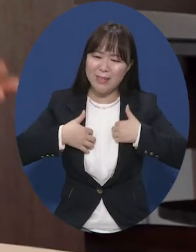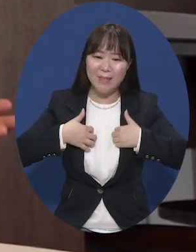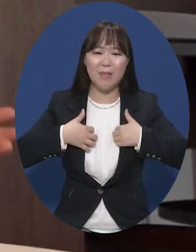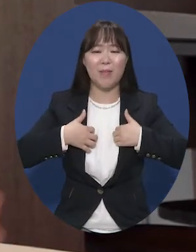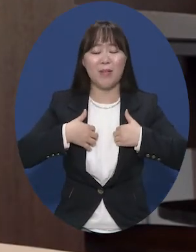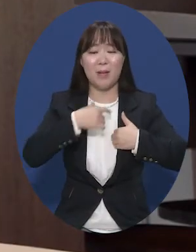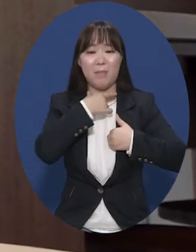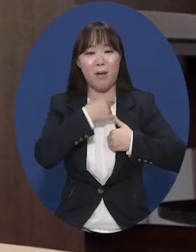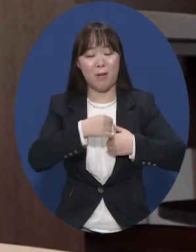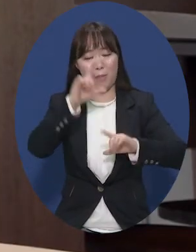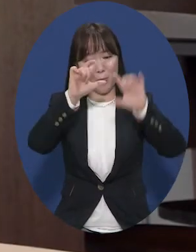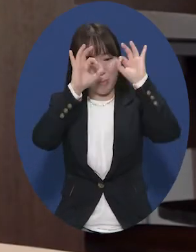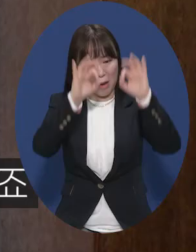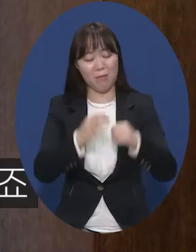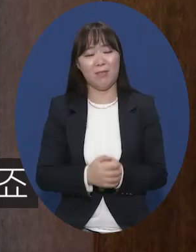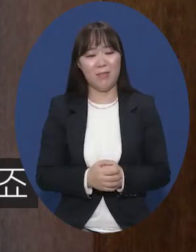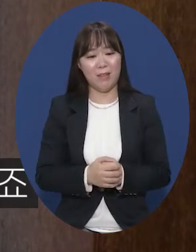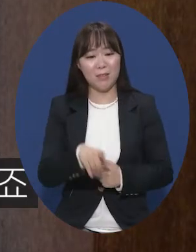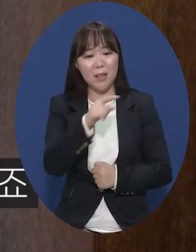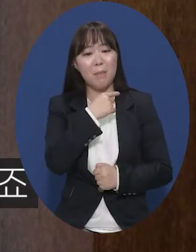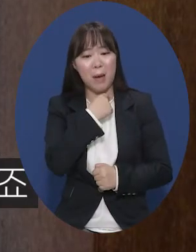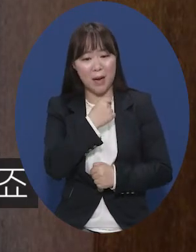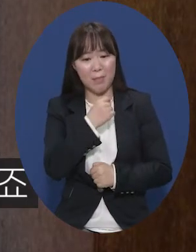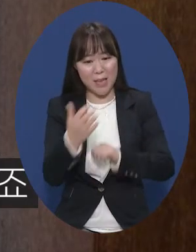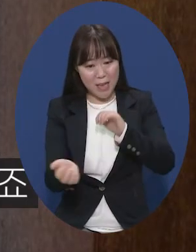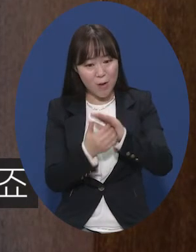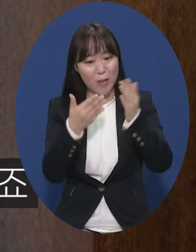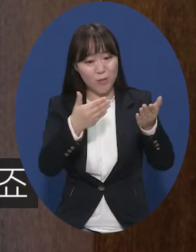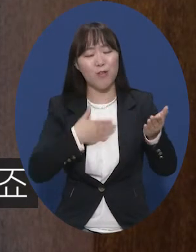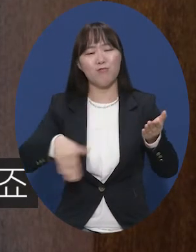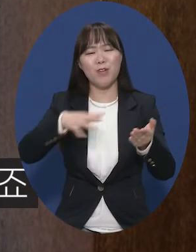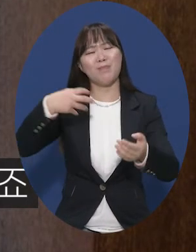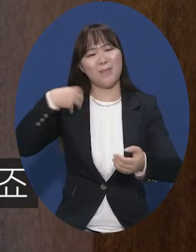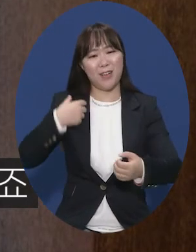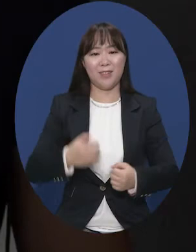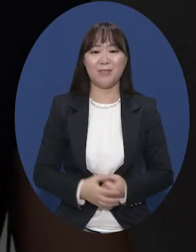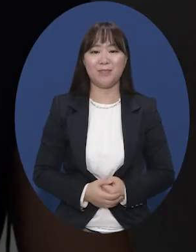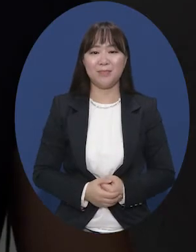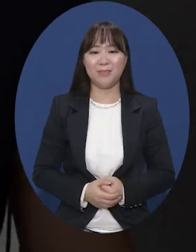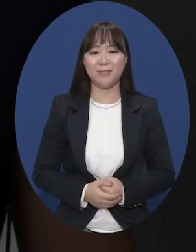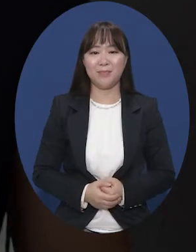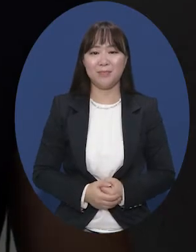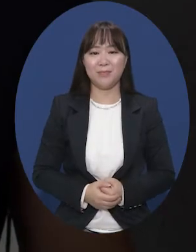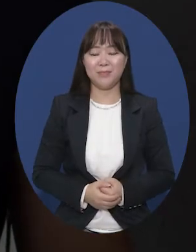더 즐겁길 바라더라고요. 그들의 바람을 이뤄주는 것도 저희가 해야 될 일이죠.